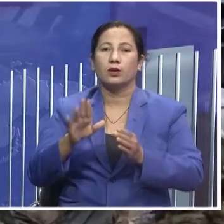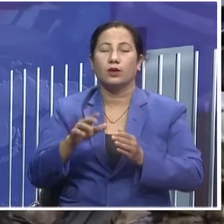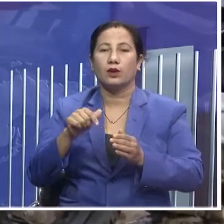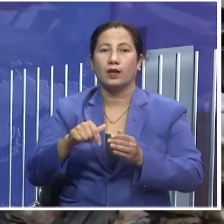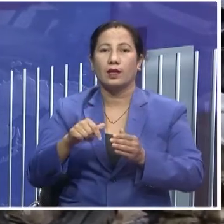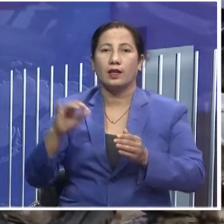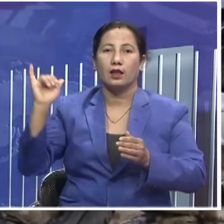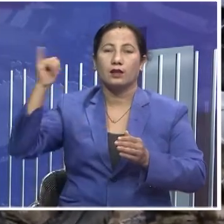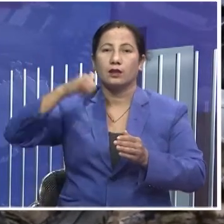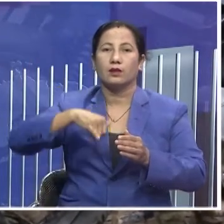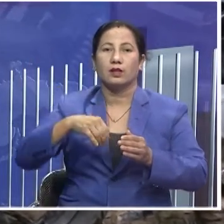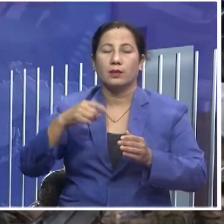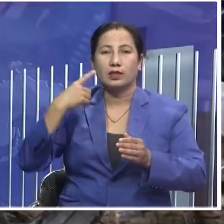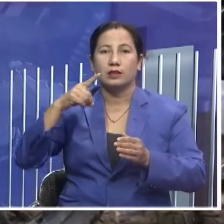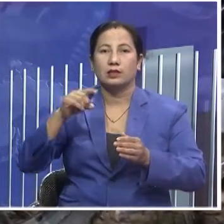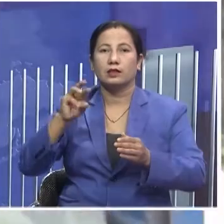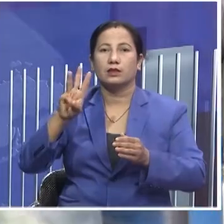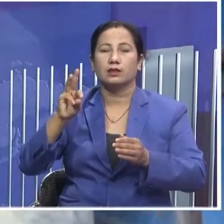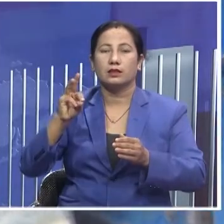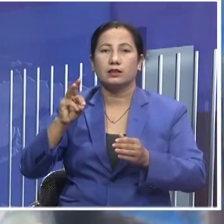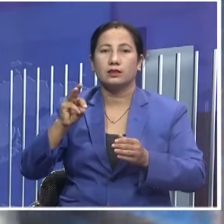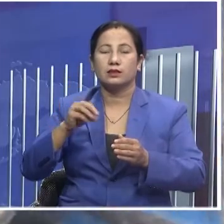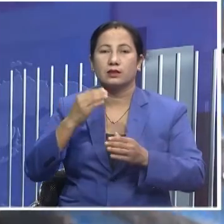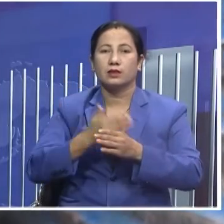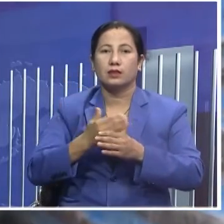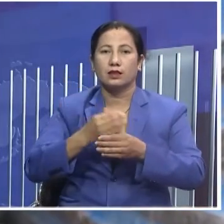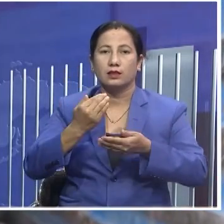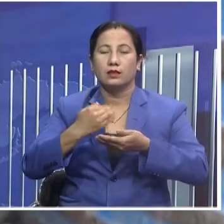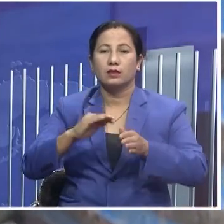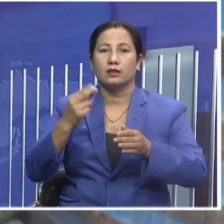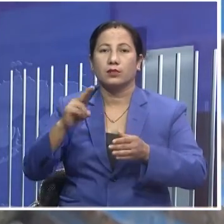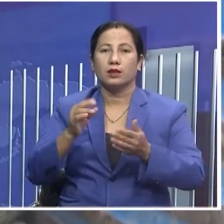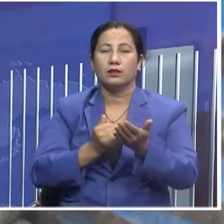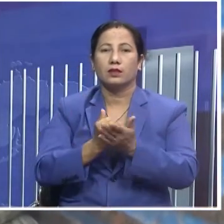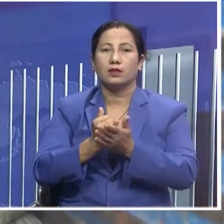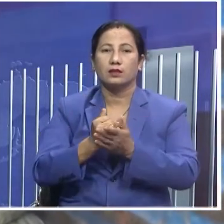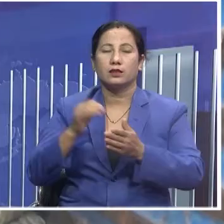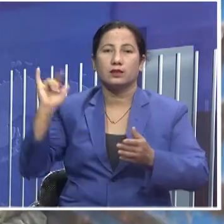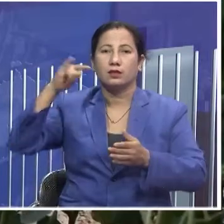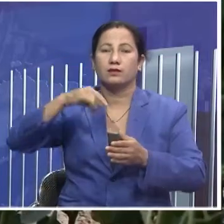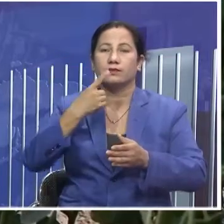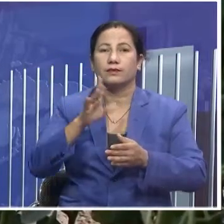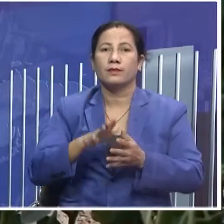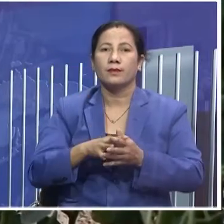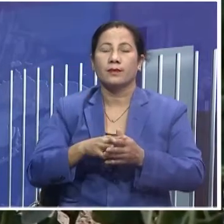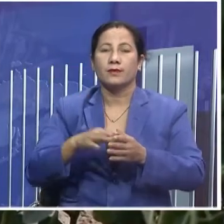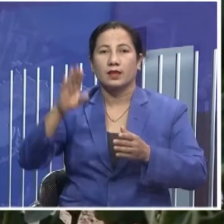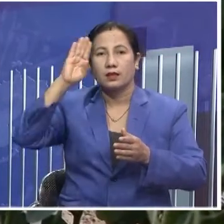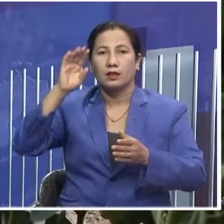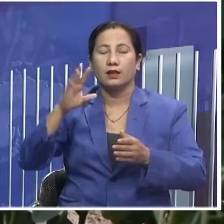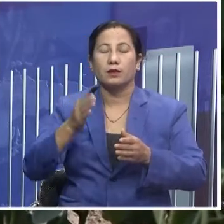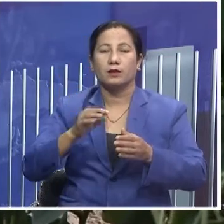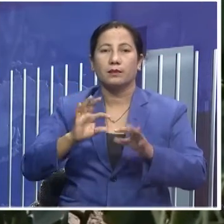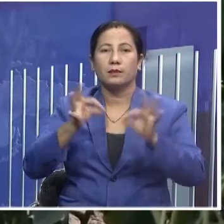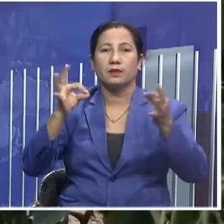हाल डडेलधुराबाट दैनिक 30 मेट्रिक टन तरकारी निर्यात भइरहेको समेत कृषि ज्ञान केन्द्र डडेलधुराले जनाएको छ। सरकारी एवं विभिन्न गैर